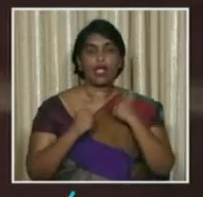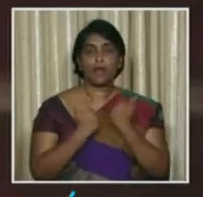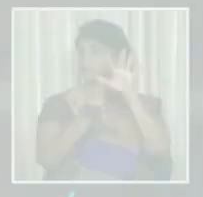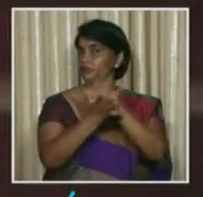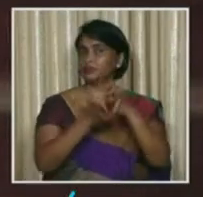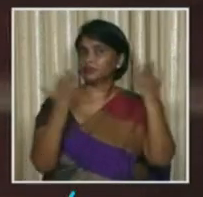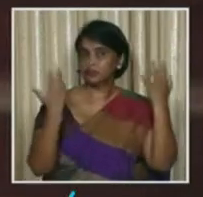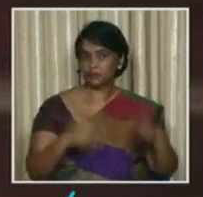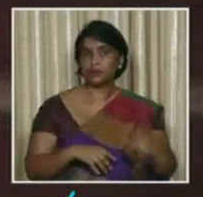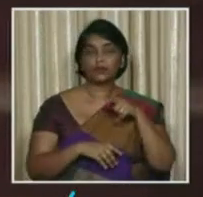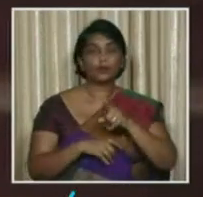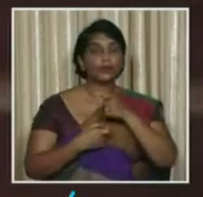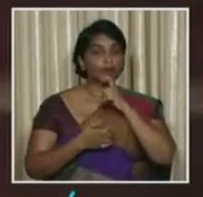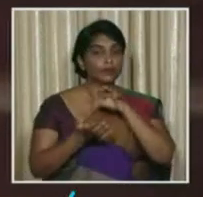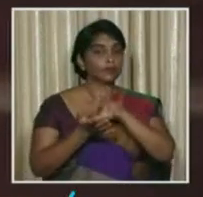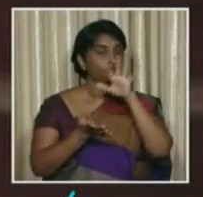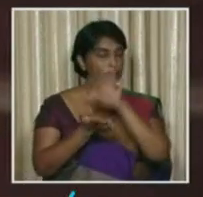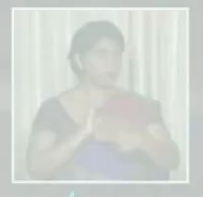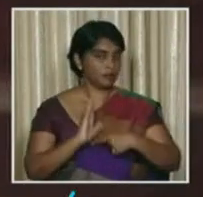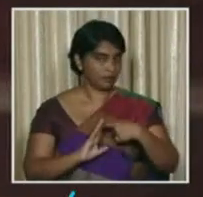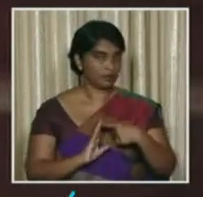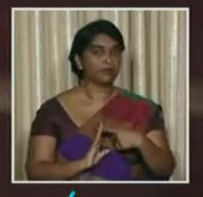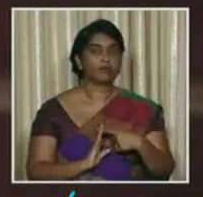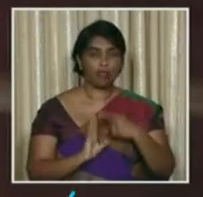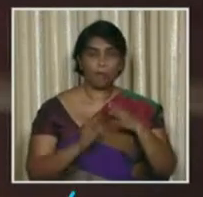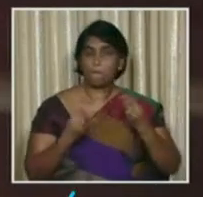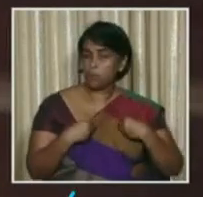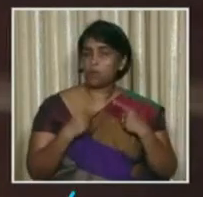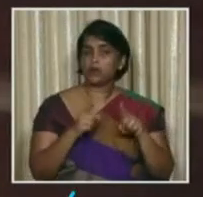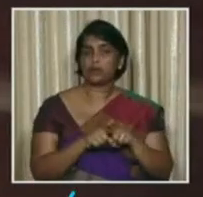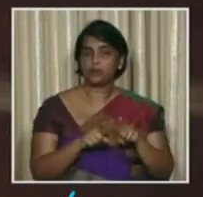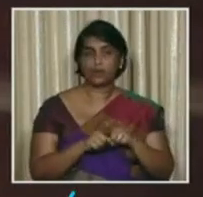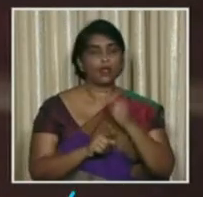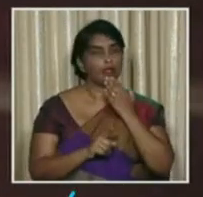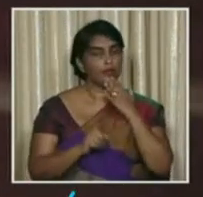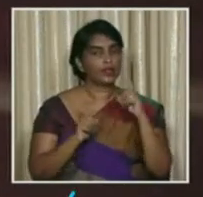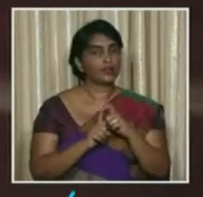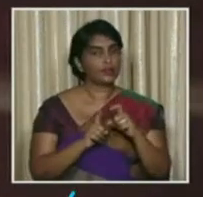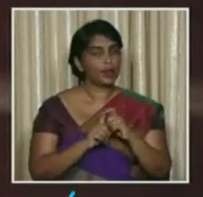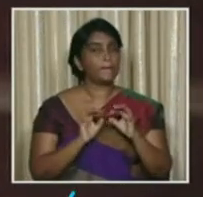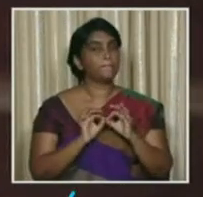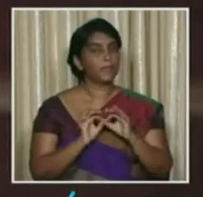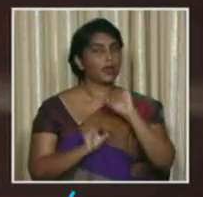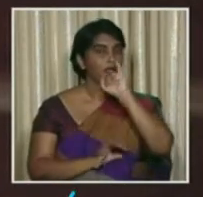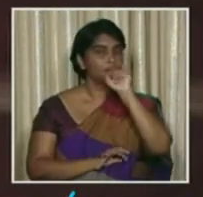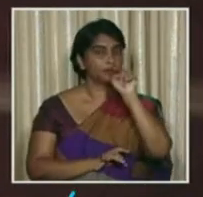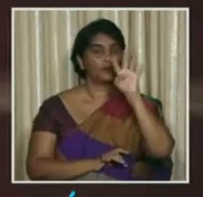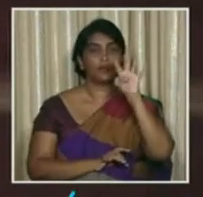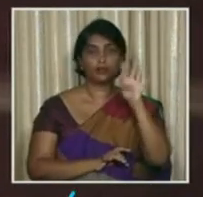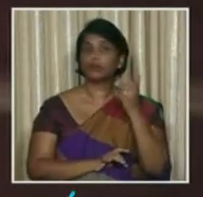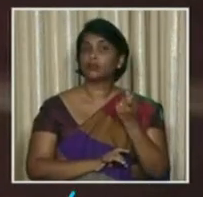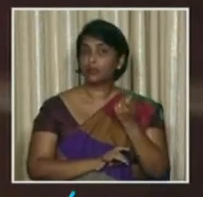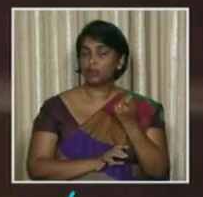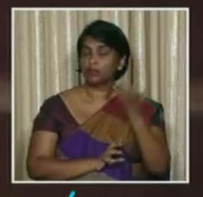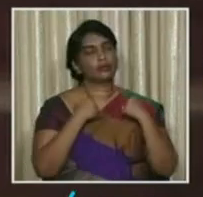ගොනු කරලා තියෙනවා. මේ නඩුව ගොනු කරලා තියෙන්නේ අපේ රටට වෙච්ච අලාභ විදියට ඇමරිකානු ඩොලර් බිලියන 6.4ක මුදලක්